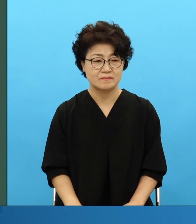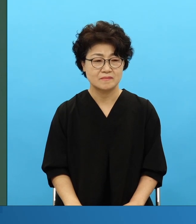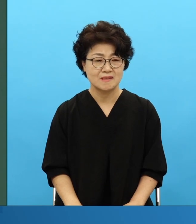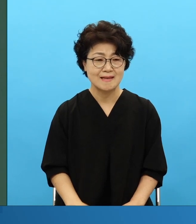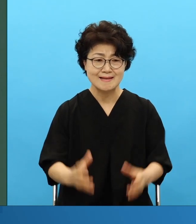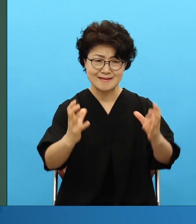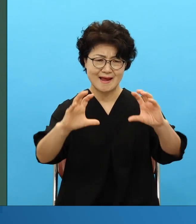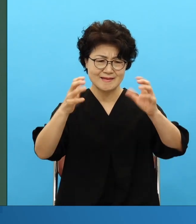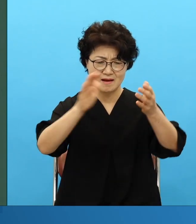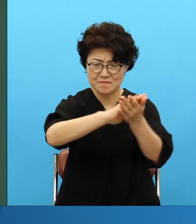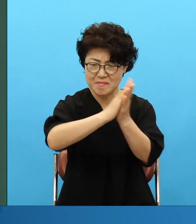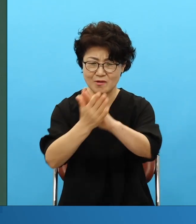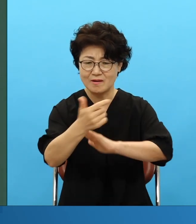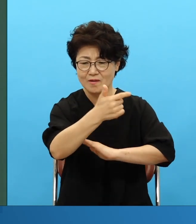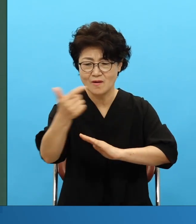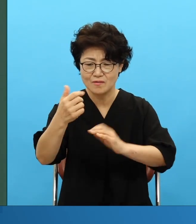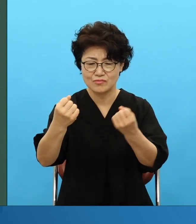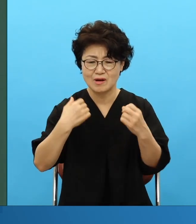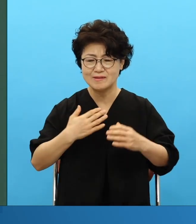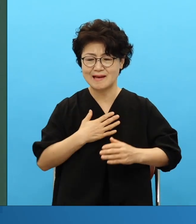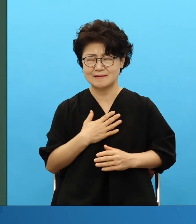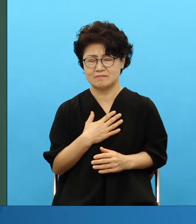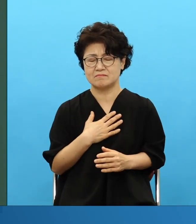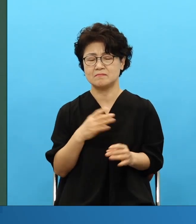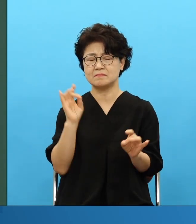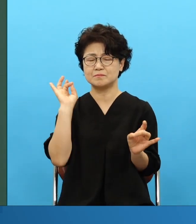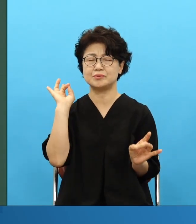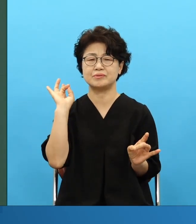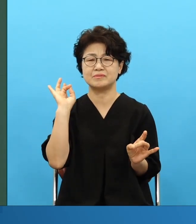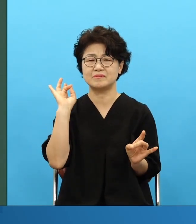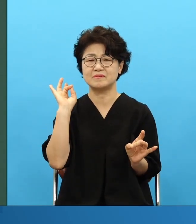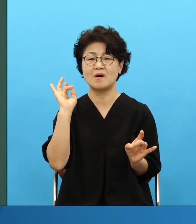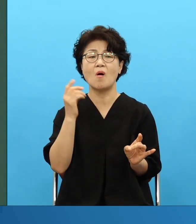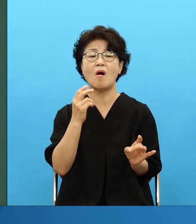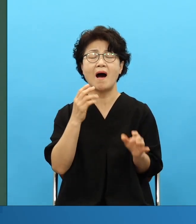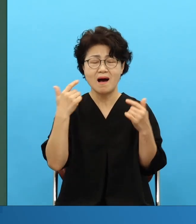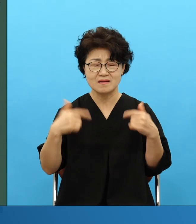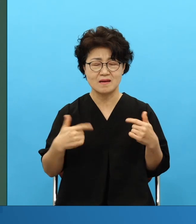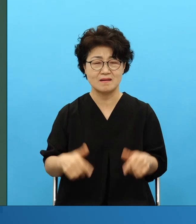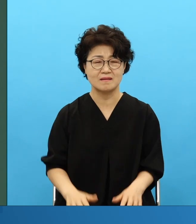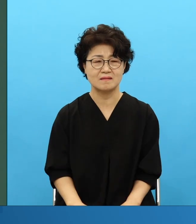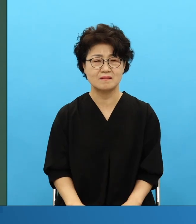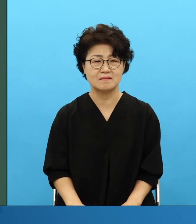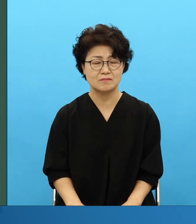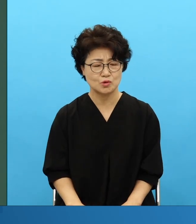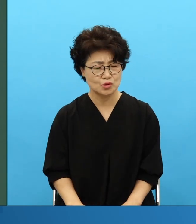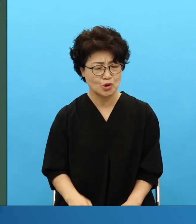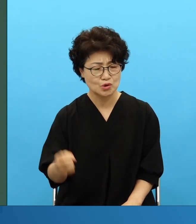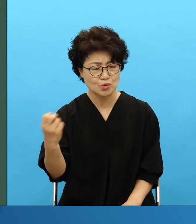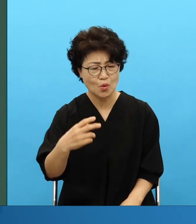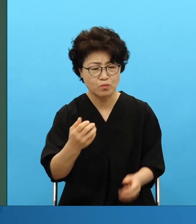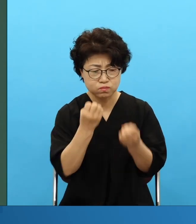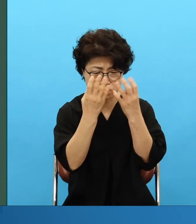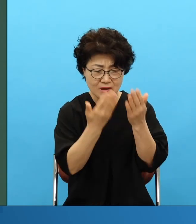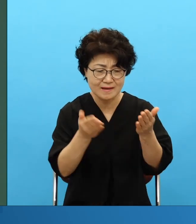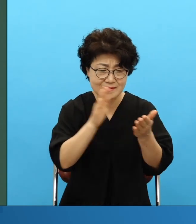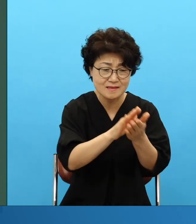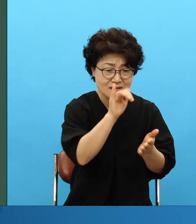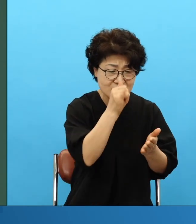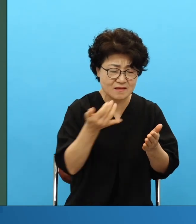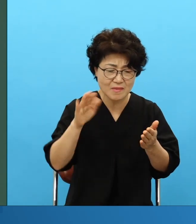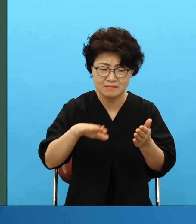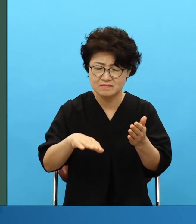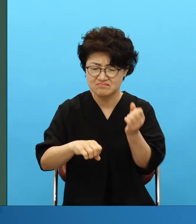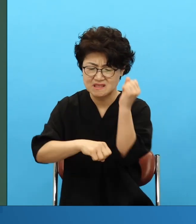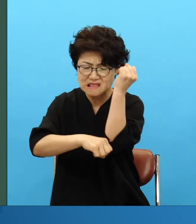is change going on, but I'm not renewing myself. 또 갱신하는 사람들은 보면요, 너무 본질에서 빗나가 버려요. And if you do see people renewing 말이죠. themselves,